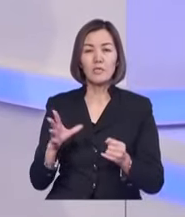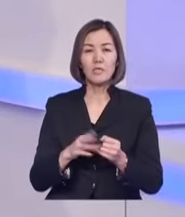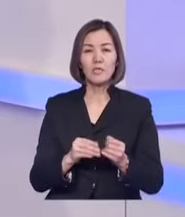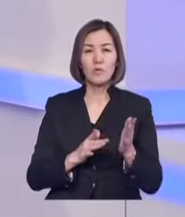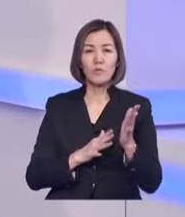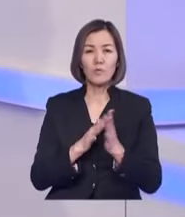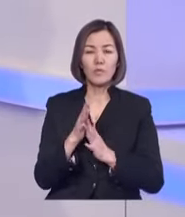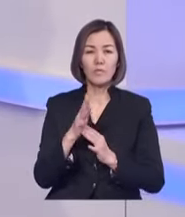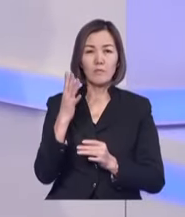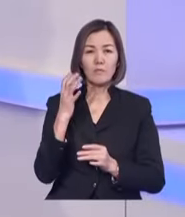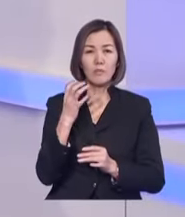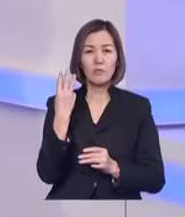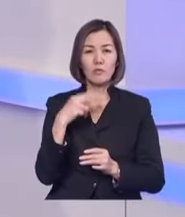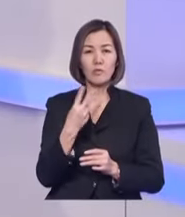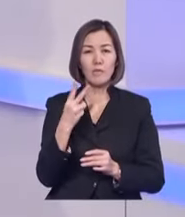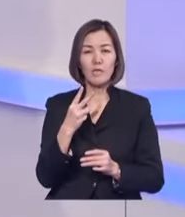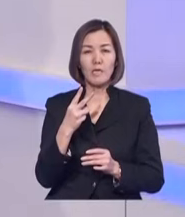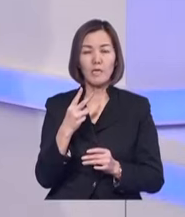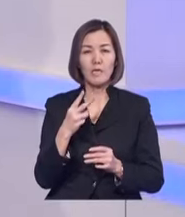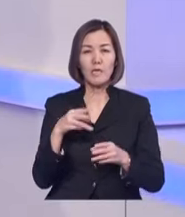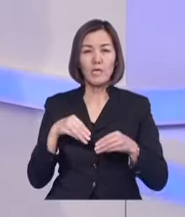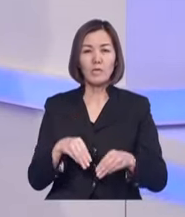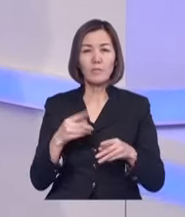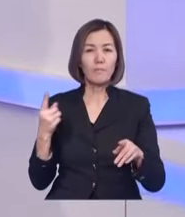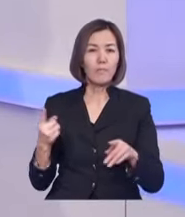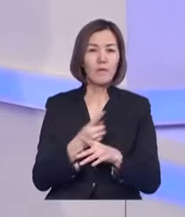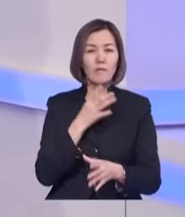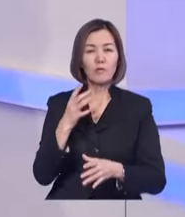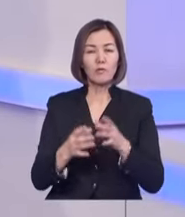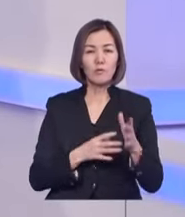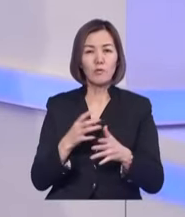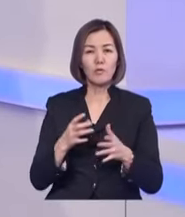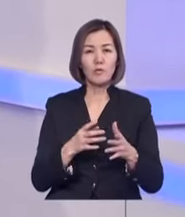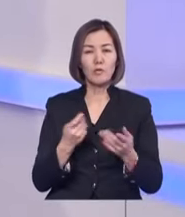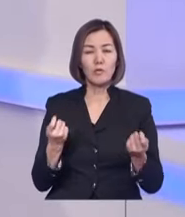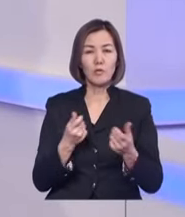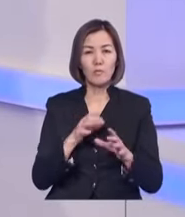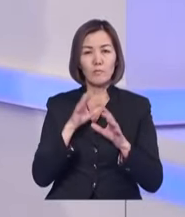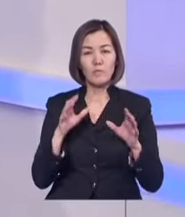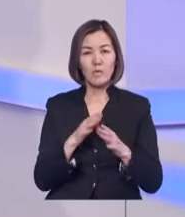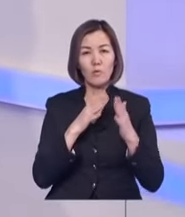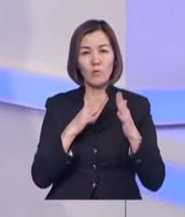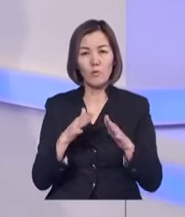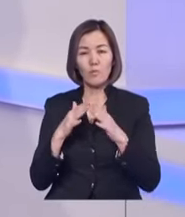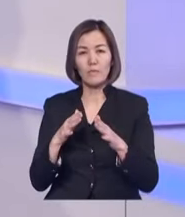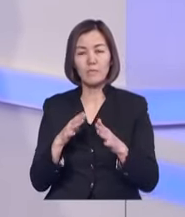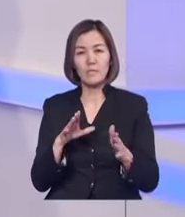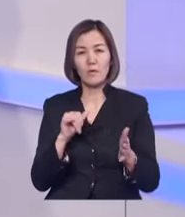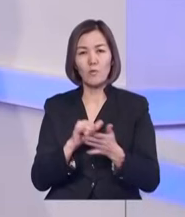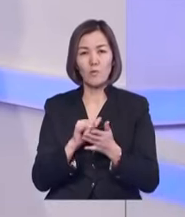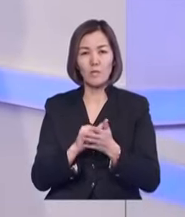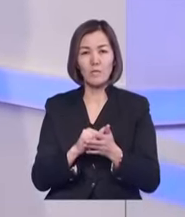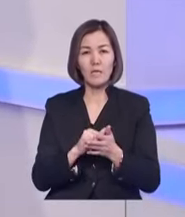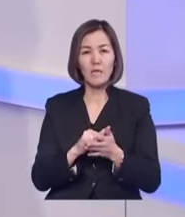Қазақ жерінде өсетін 522 жемшөп түрі алғаш рет дүниежүзілік тұқым сақтау қоймасына қойылды. Жемшөп дақылдарын